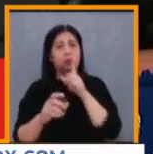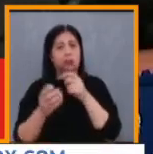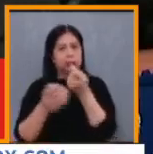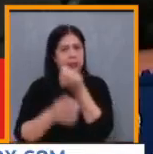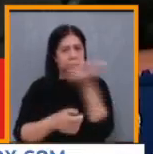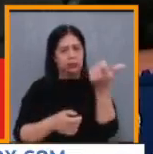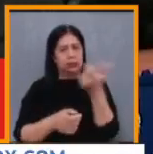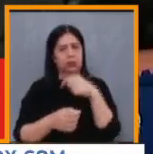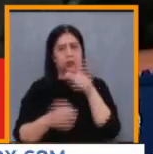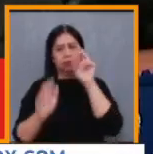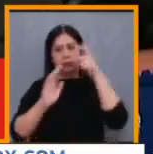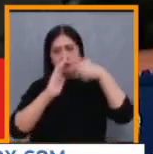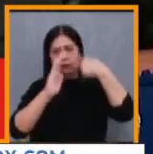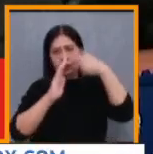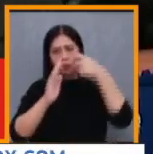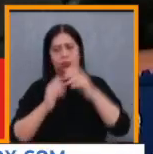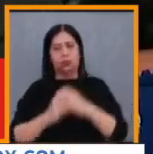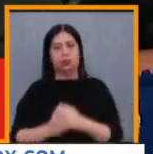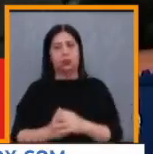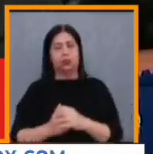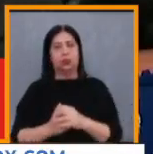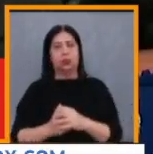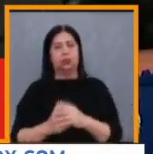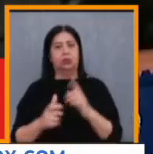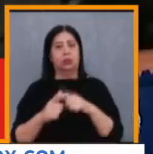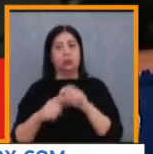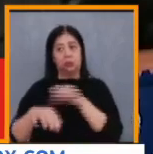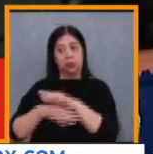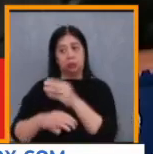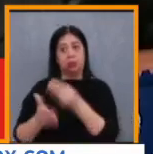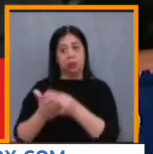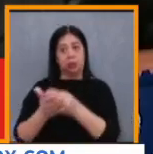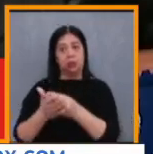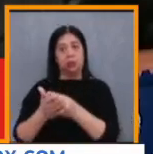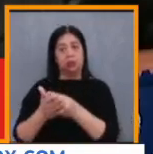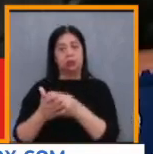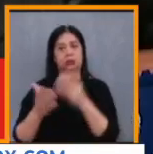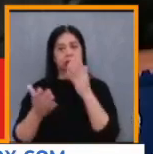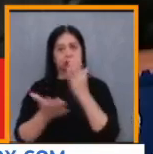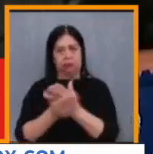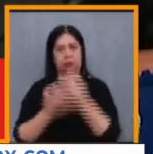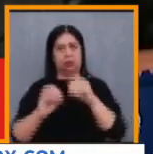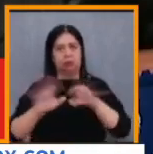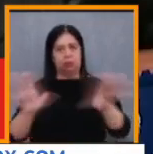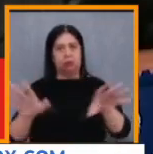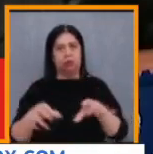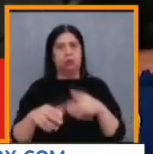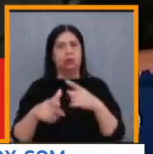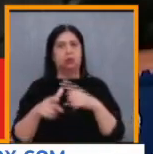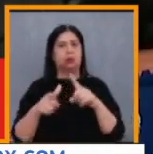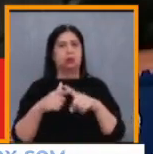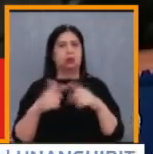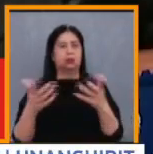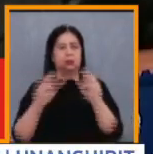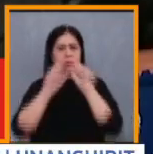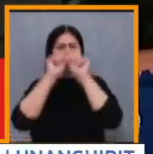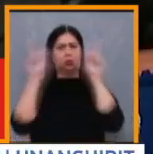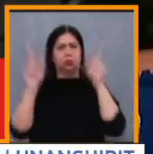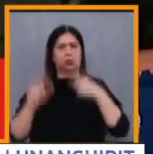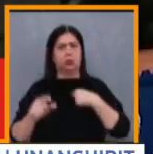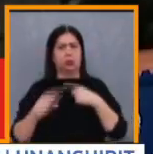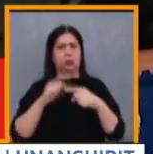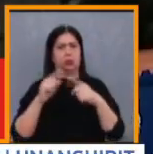video. Pag naipadala po namin yung pera na yun. Hanggang sa yung nagulat na lang po ako, yung mga kaibigan